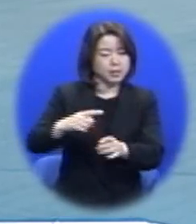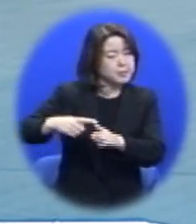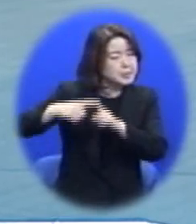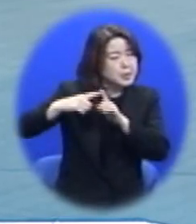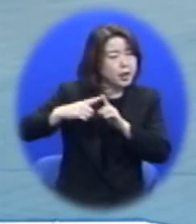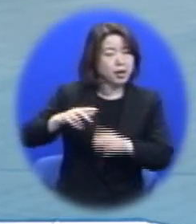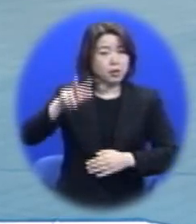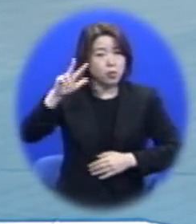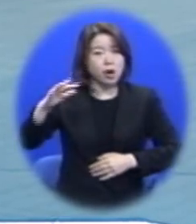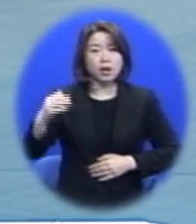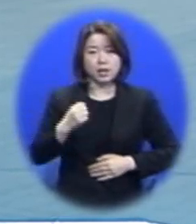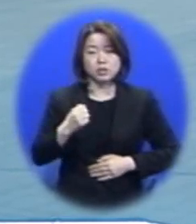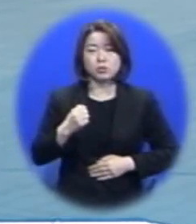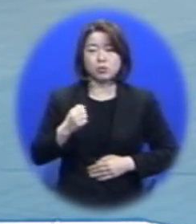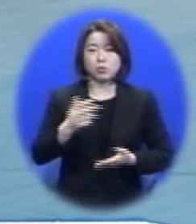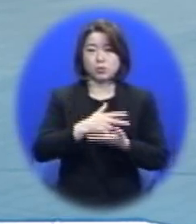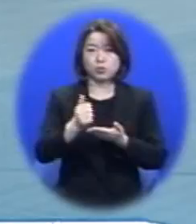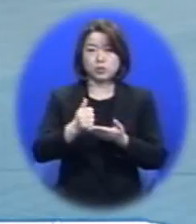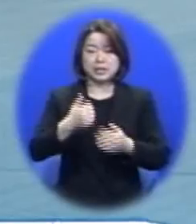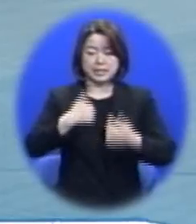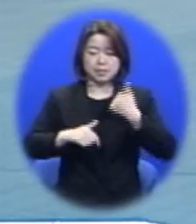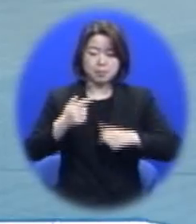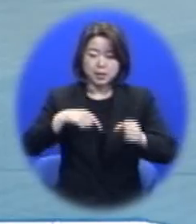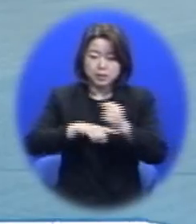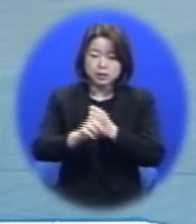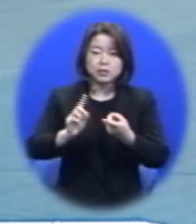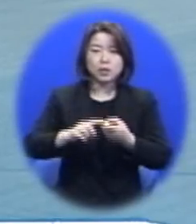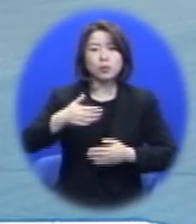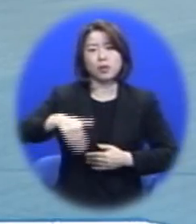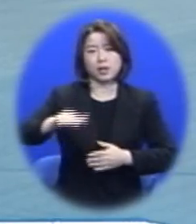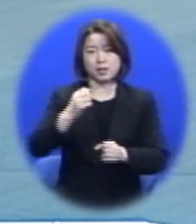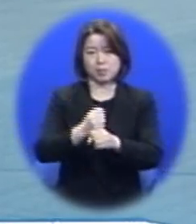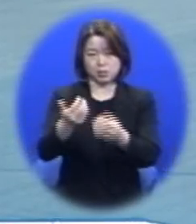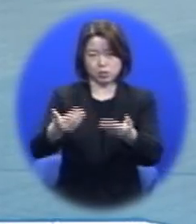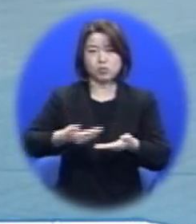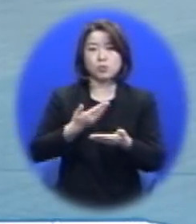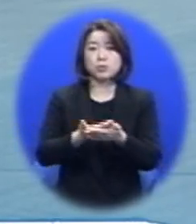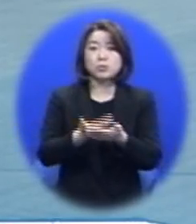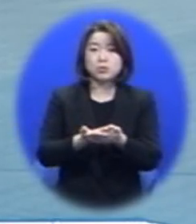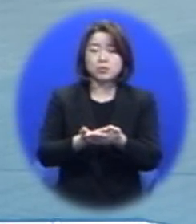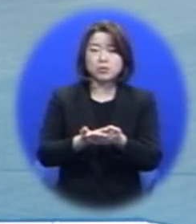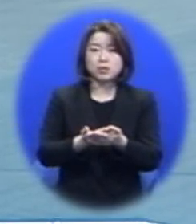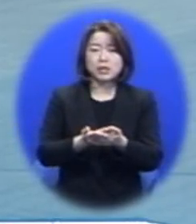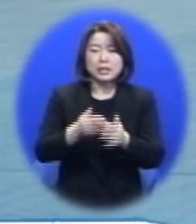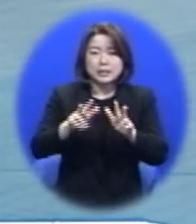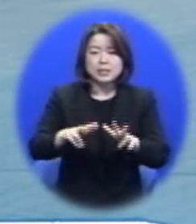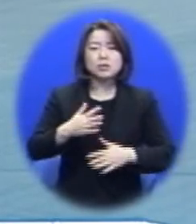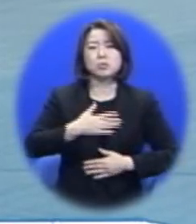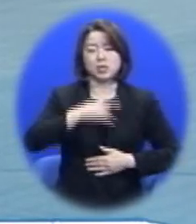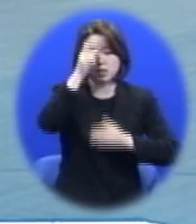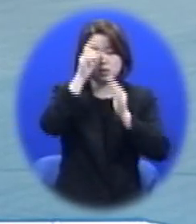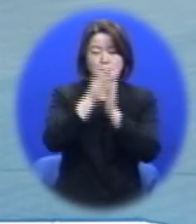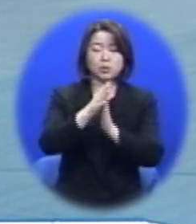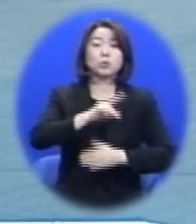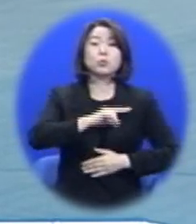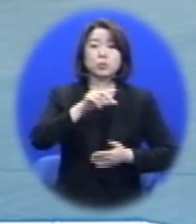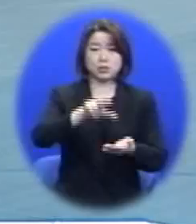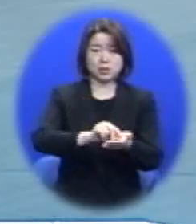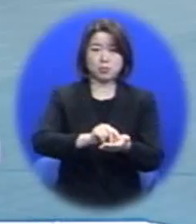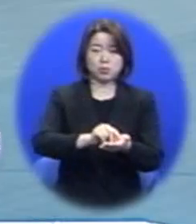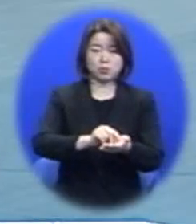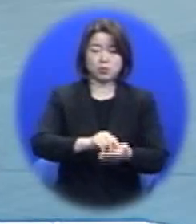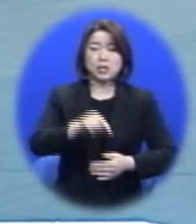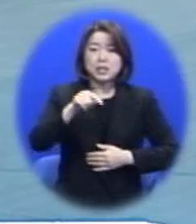갖고 주님의 기뻐하는 뜻대로 가게 해주소서. 그건 지금의 저희 기도예요. 이